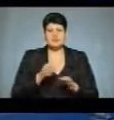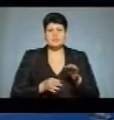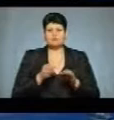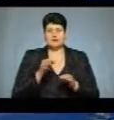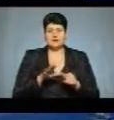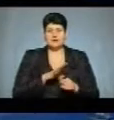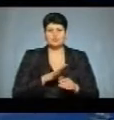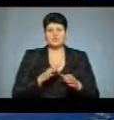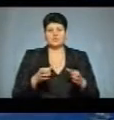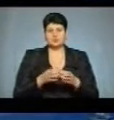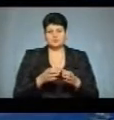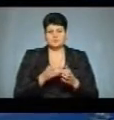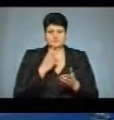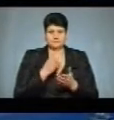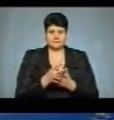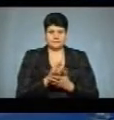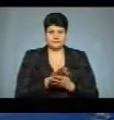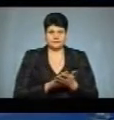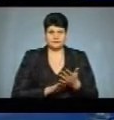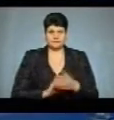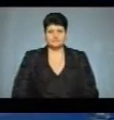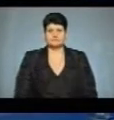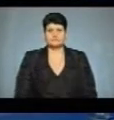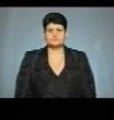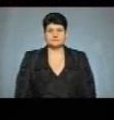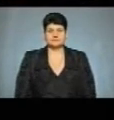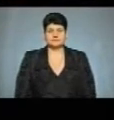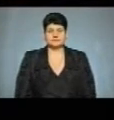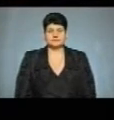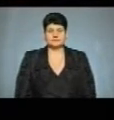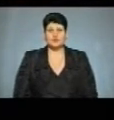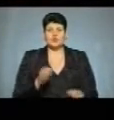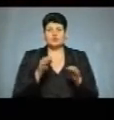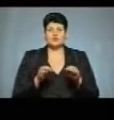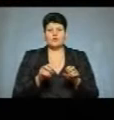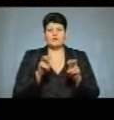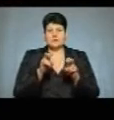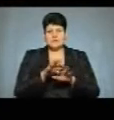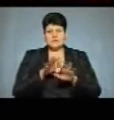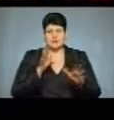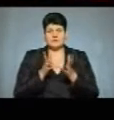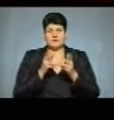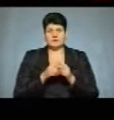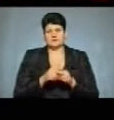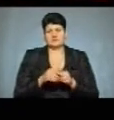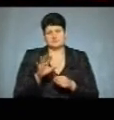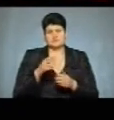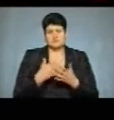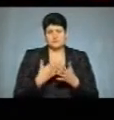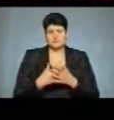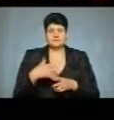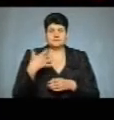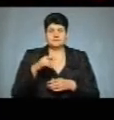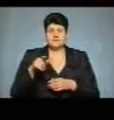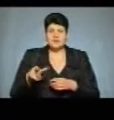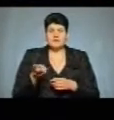наша знімальна група. Детальніше про це у сюжеті Любові Гадомської. У судовій залі ми нарахували понад півсотні людей, які